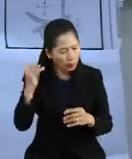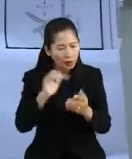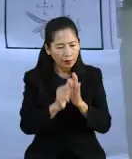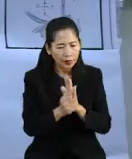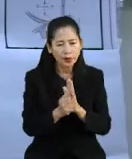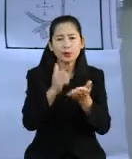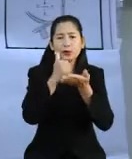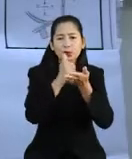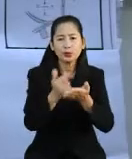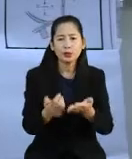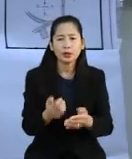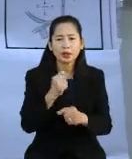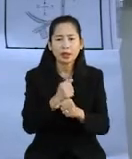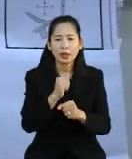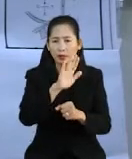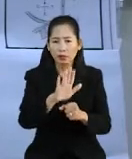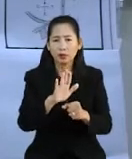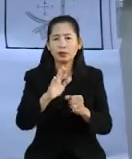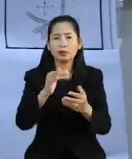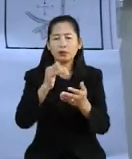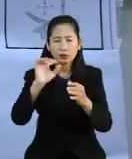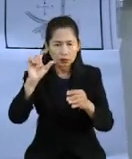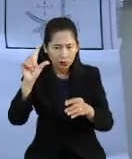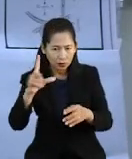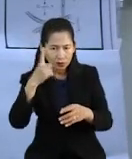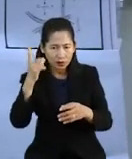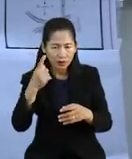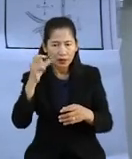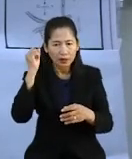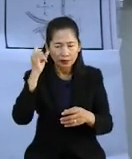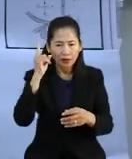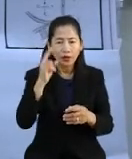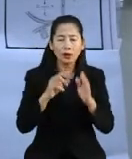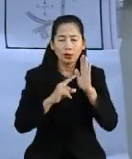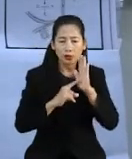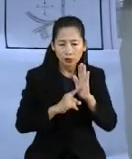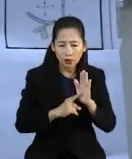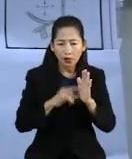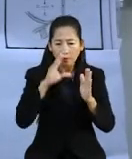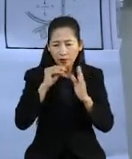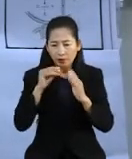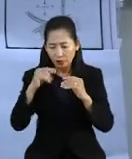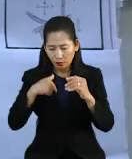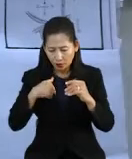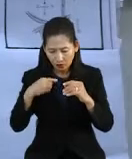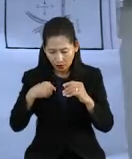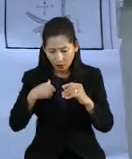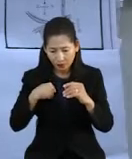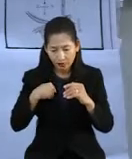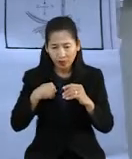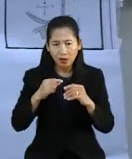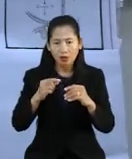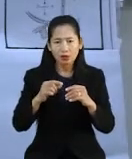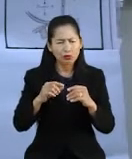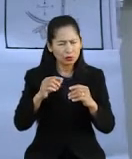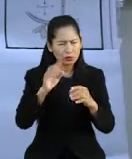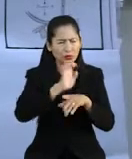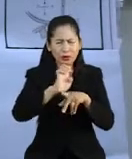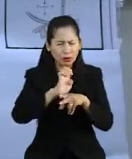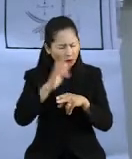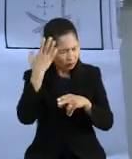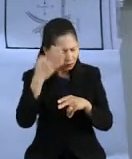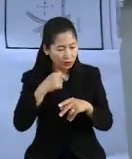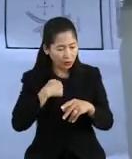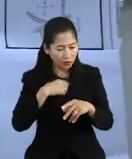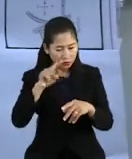bé khát chui sầm ra lại cái ca bà con can tầm mình phiệp trụ chơi nó con nè u ta ta con dễ chúng mình nè kêu trong con để tha phơi chầm nọ chơi nhè con trong